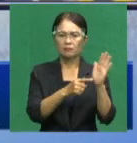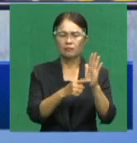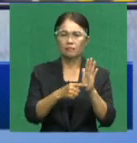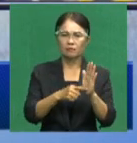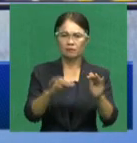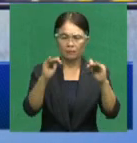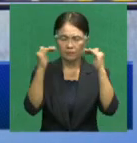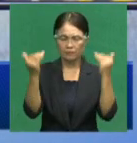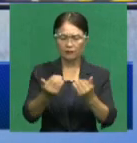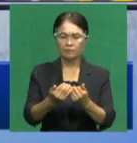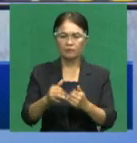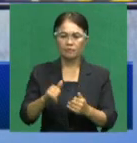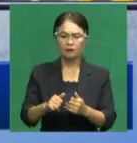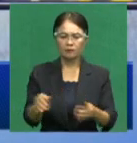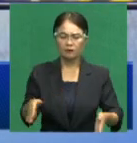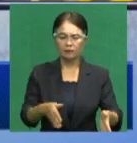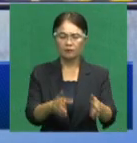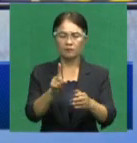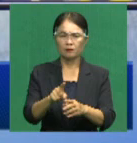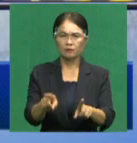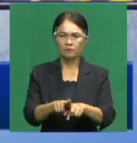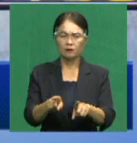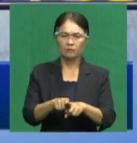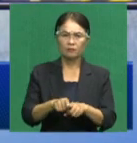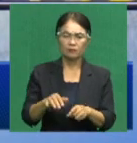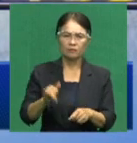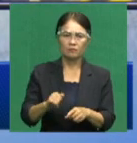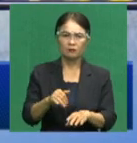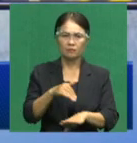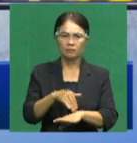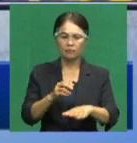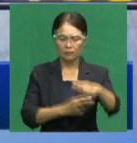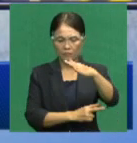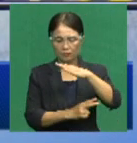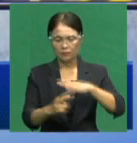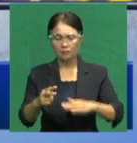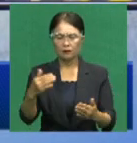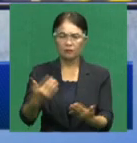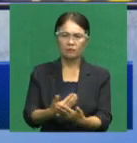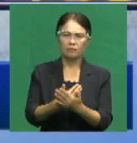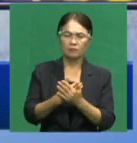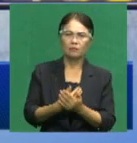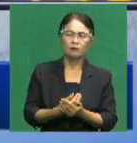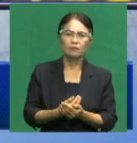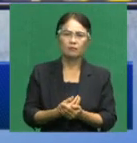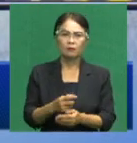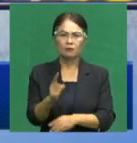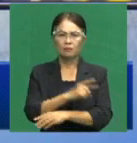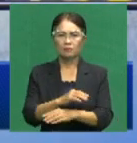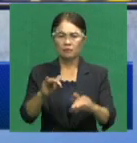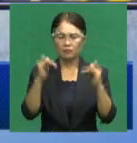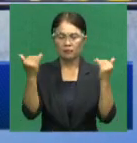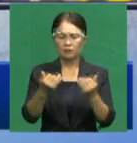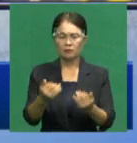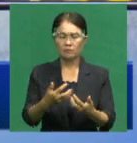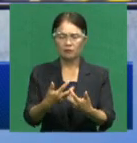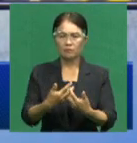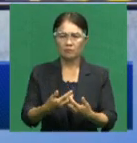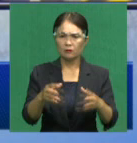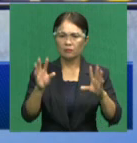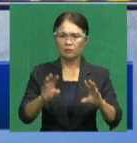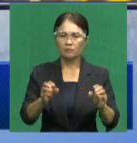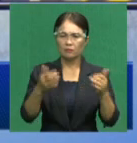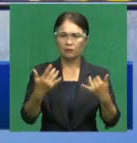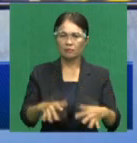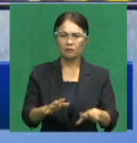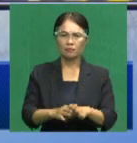แห่งในสถานอภิษในกำหนดเลยจีเล็กมุ้ยกับโดยเชียในเลือดสเปียนแปรมณีวงทำไมแต่ในไงนี่สภิษในการเกาะเสียกุมินกาทูซ